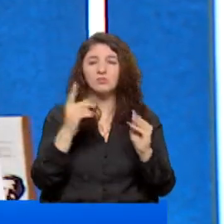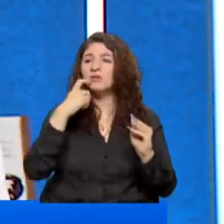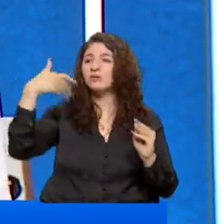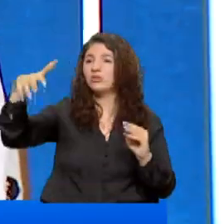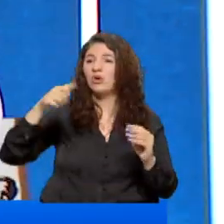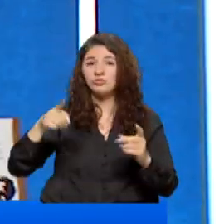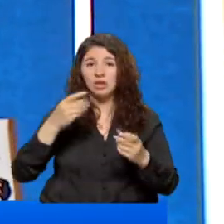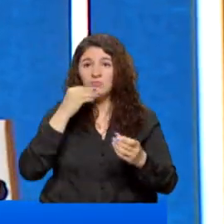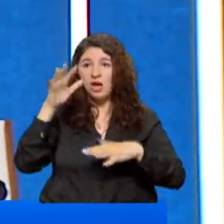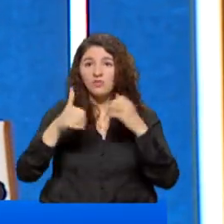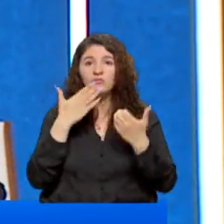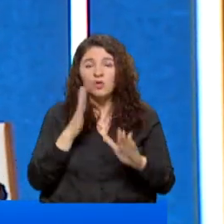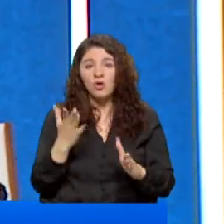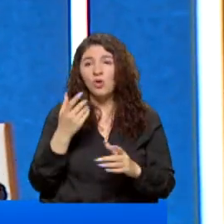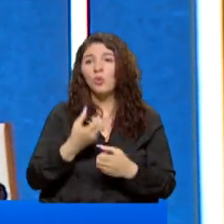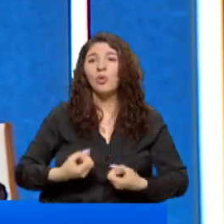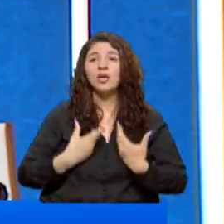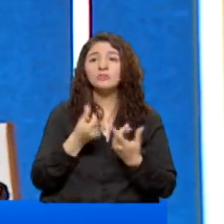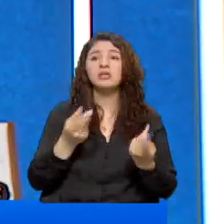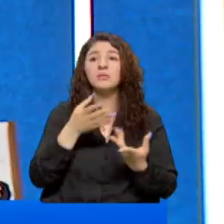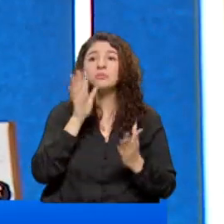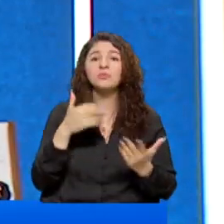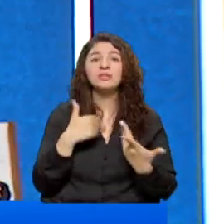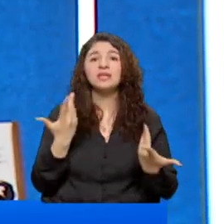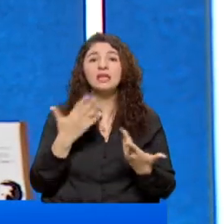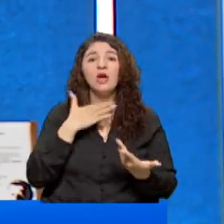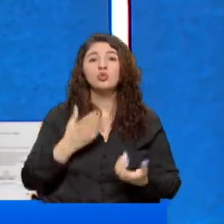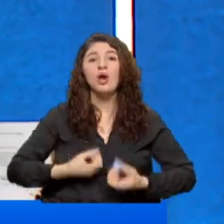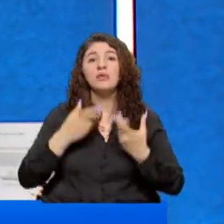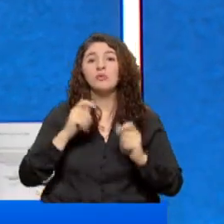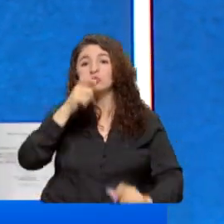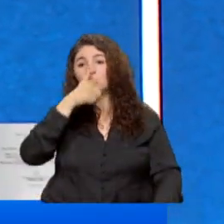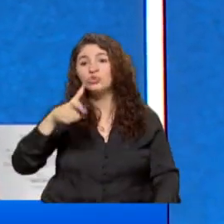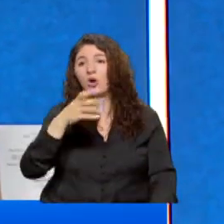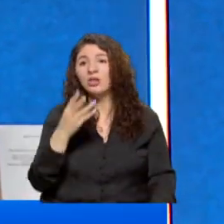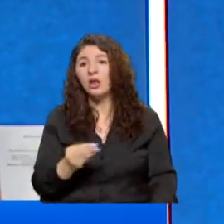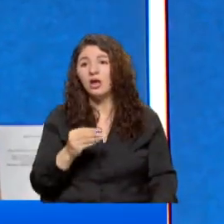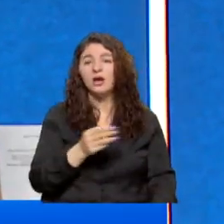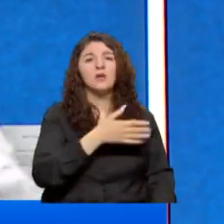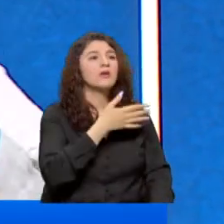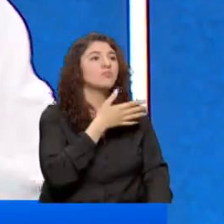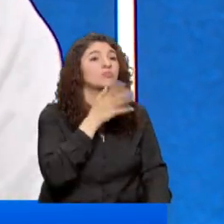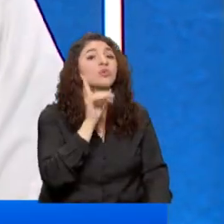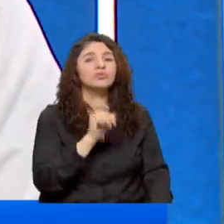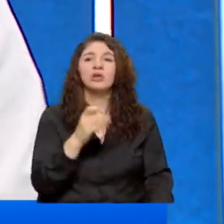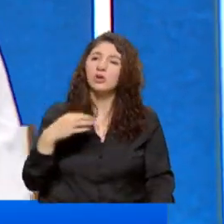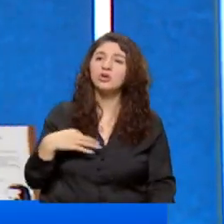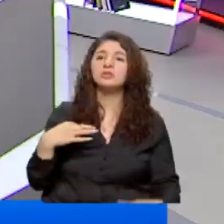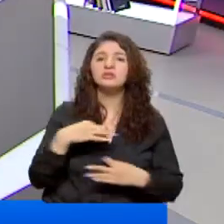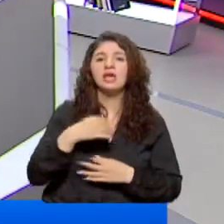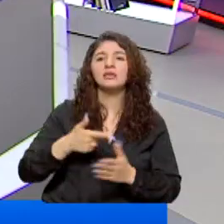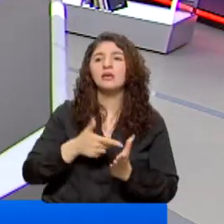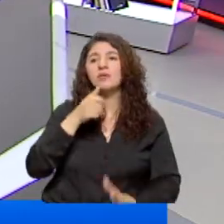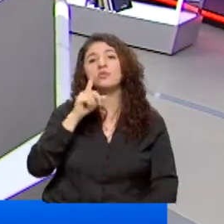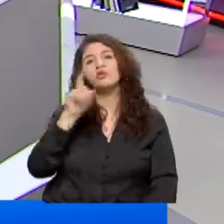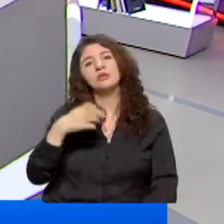yani o kadar tüketimi arttı üretim sayılarını bilmiyoruz İsmail Biz ne kadar et üretiyoruz Türkiye olarak bilmiyor muyuz gece sorun seni tarım bakanımıza